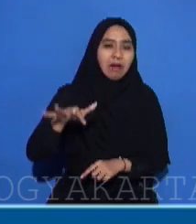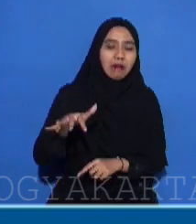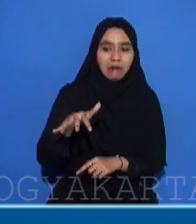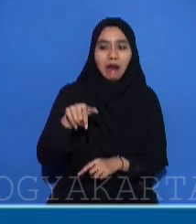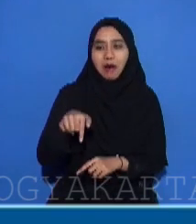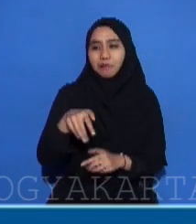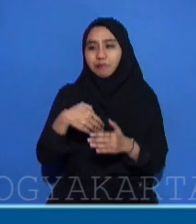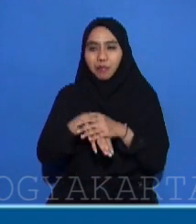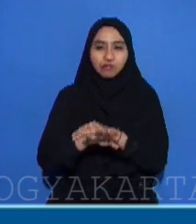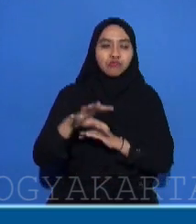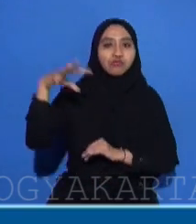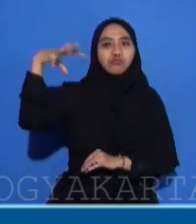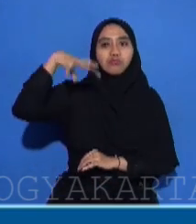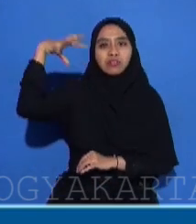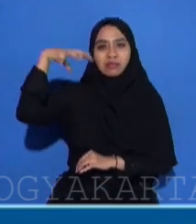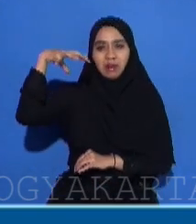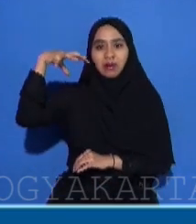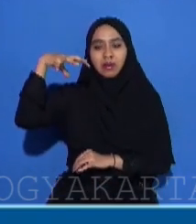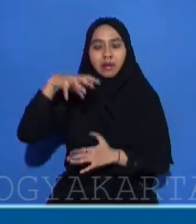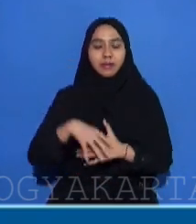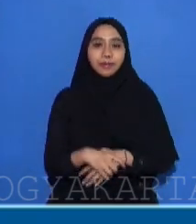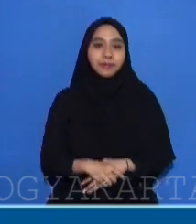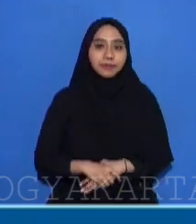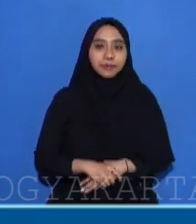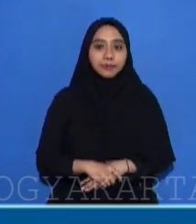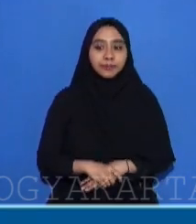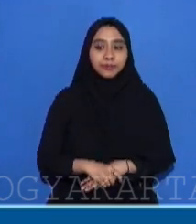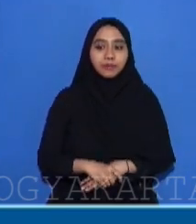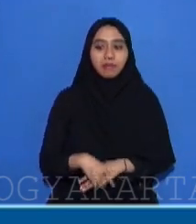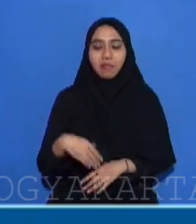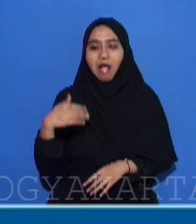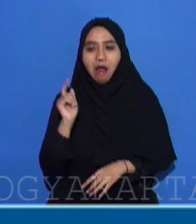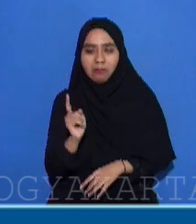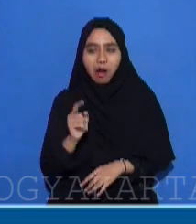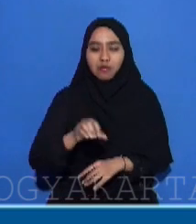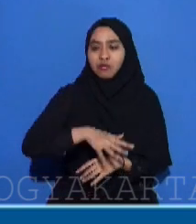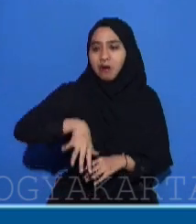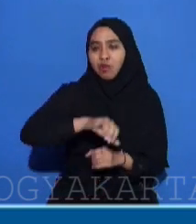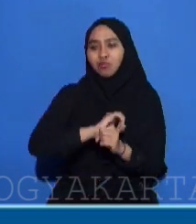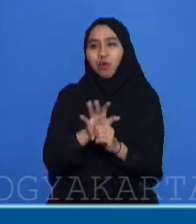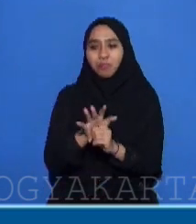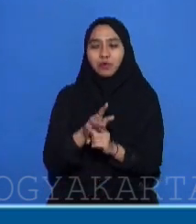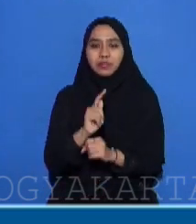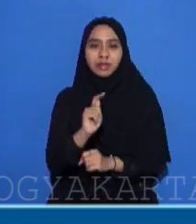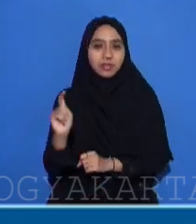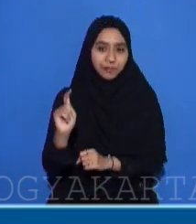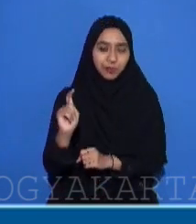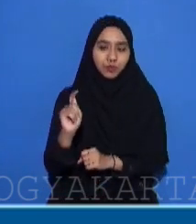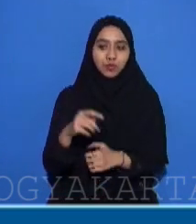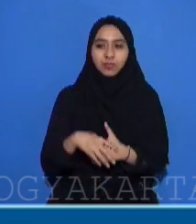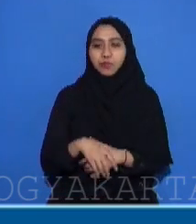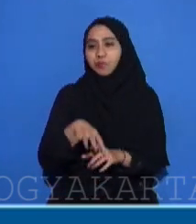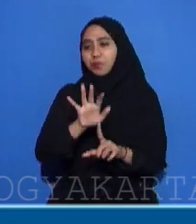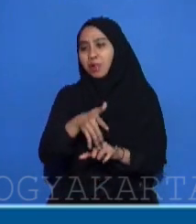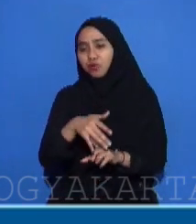masuk musim hujan utawi rendeng menika mungkin wonten ing wilayah Kulon Progo Timur, Bantul